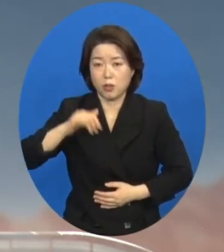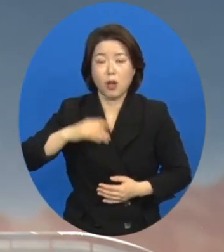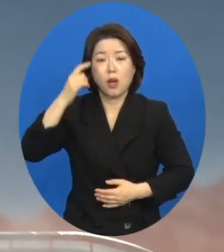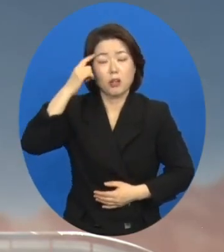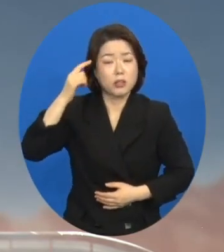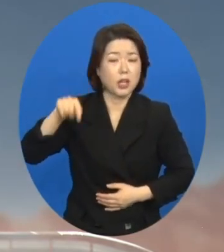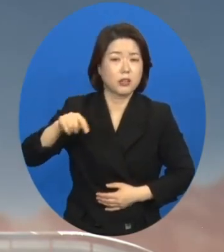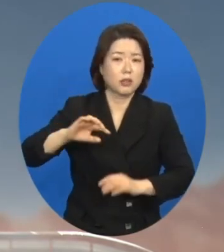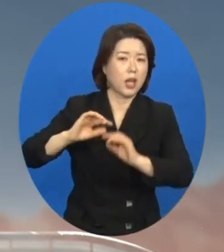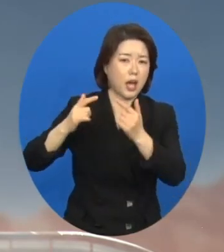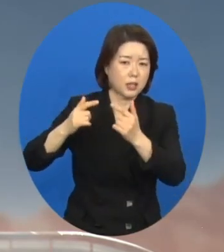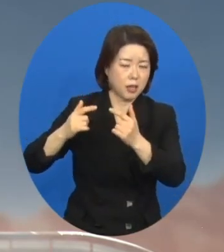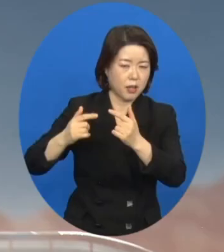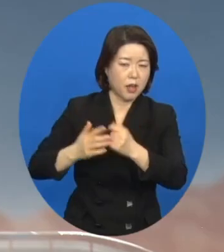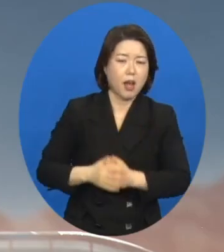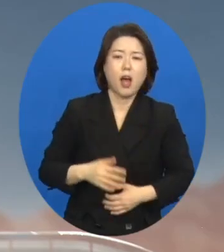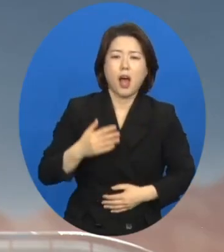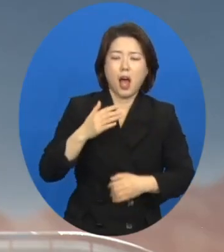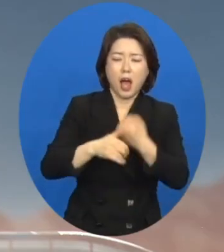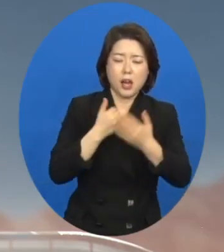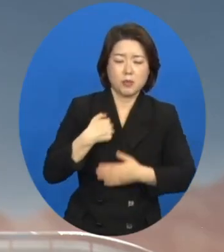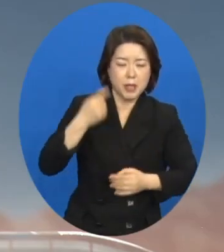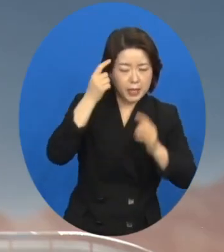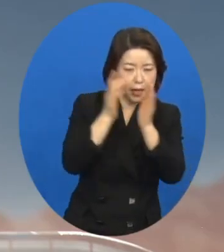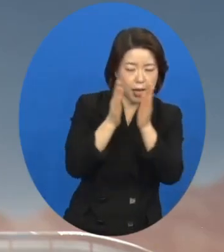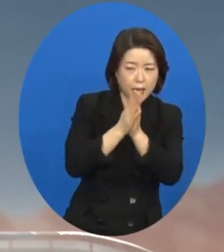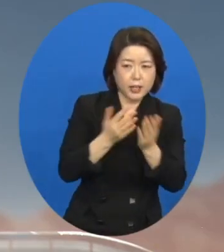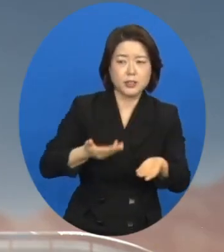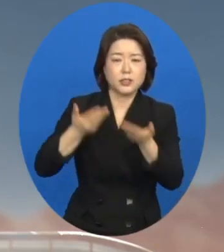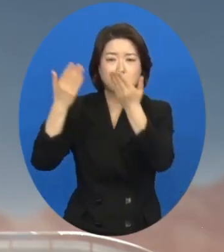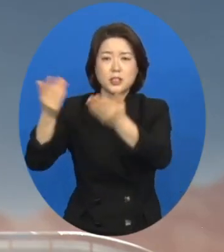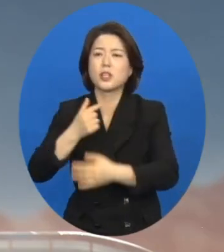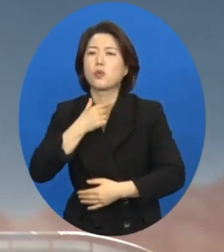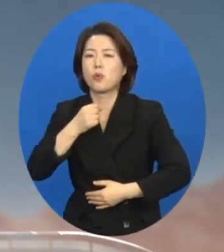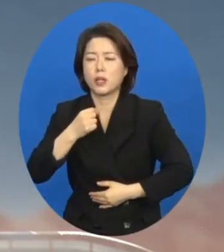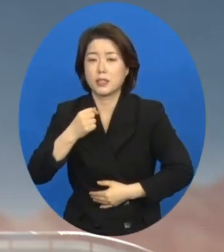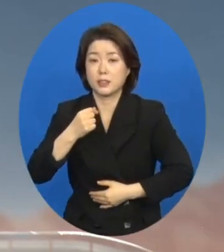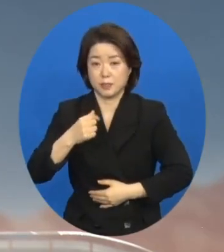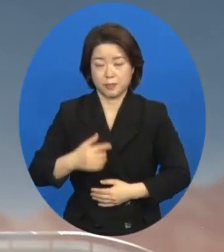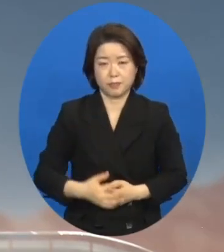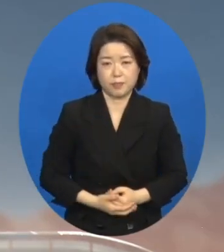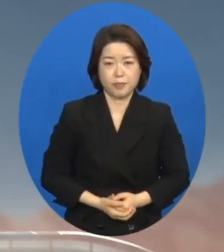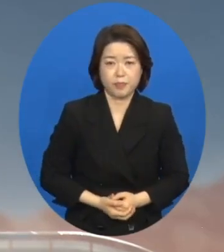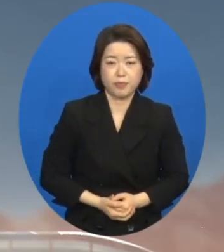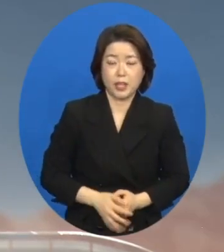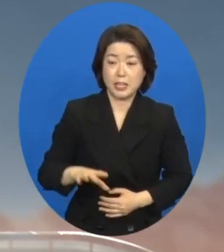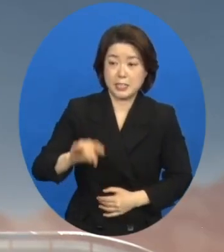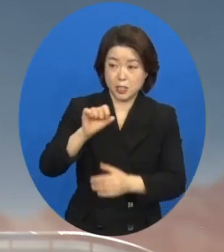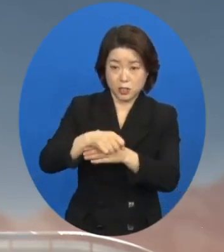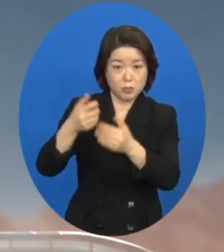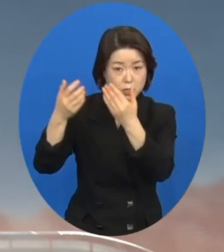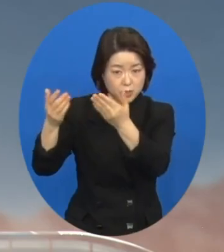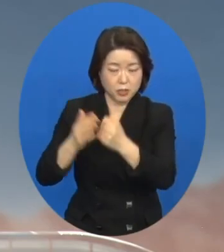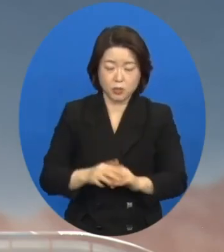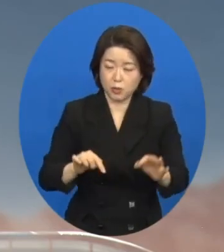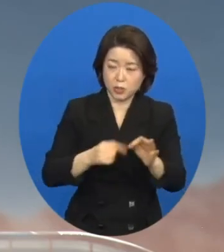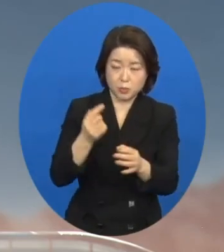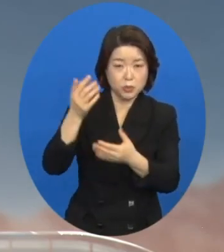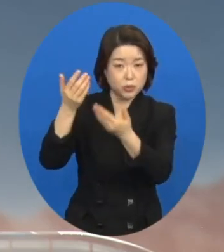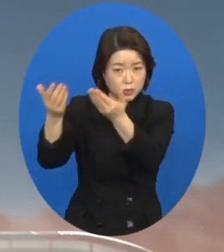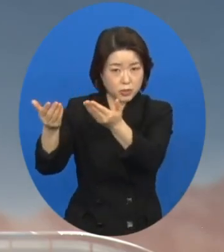원하시니까 자발적으로 드리기를 원한다는 거예요. 근데 사실 첫 열매 드리는 거, 11조 드리는 거